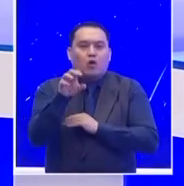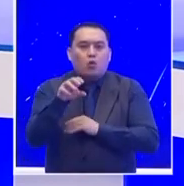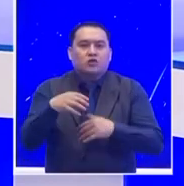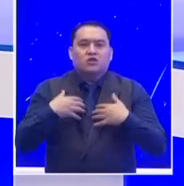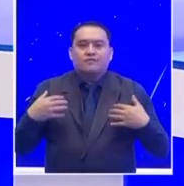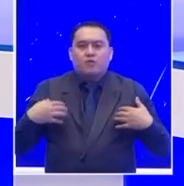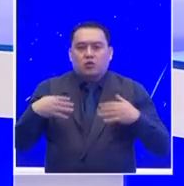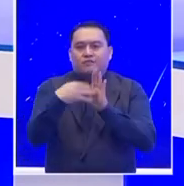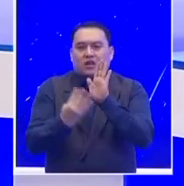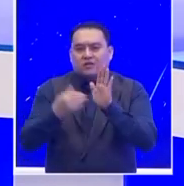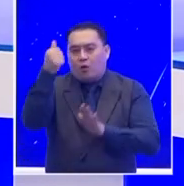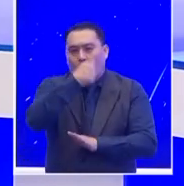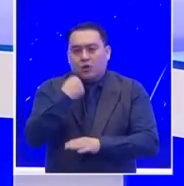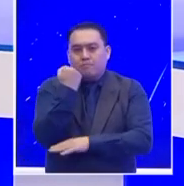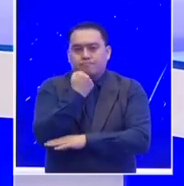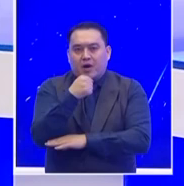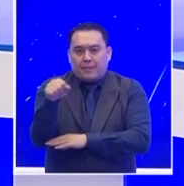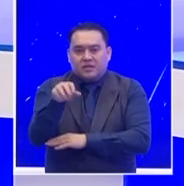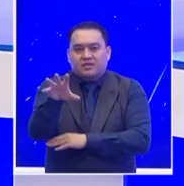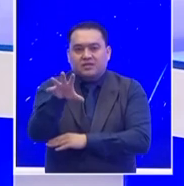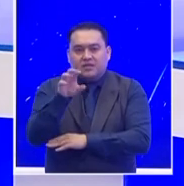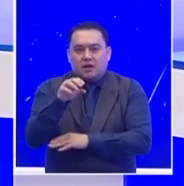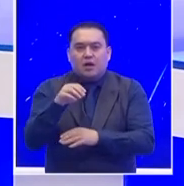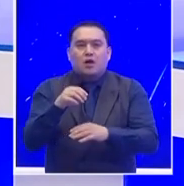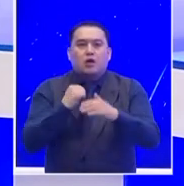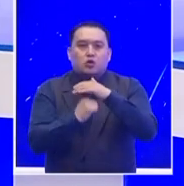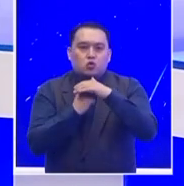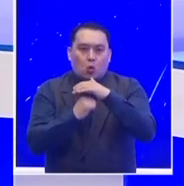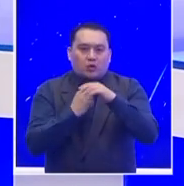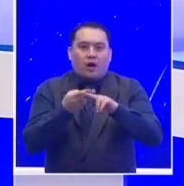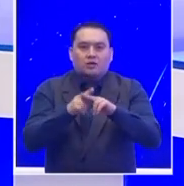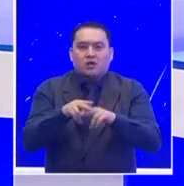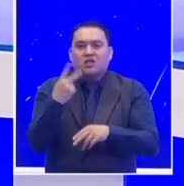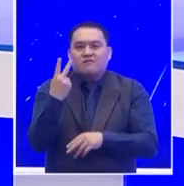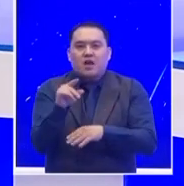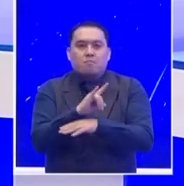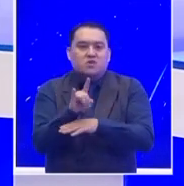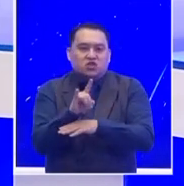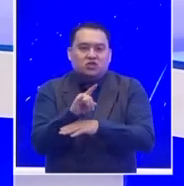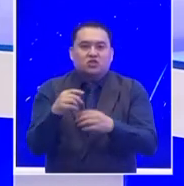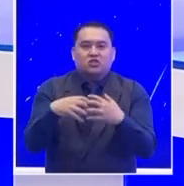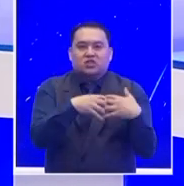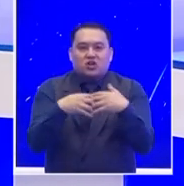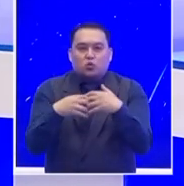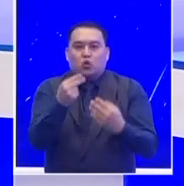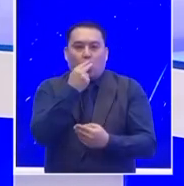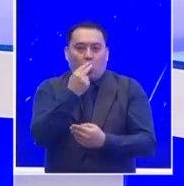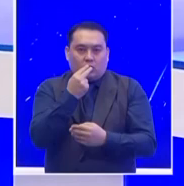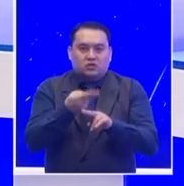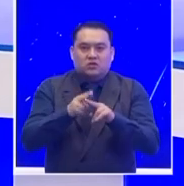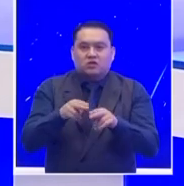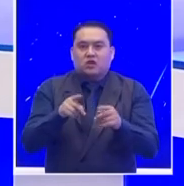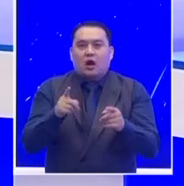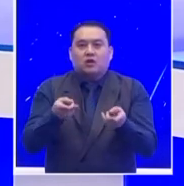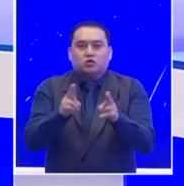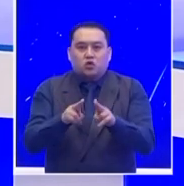природы 2019. Победил, правда, снимок, сделанный в лондонском метро. На нем две мыши, дерущиеся за крошки еды, которые так часто